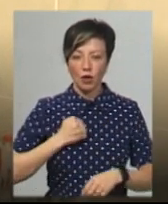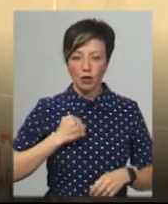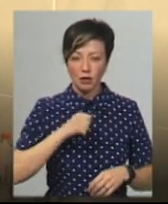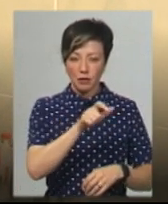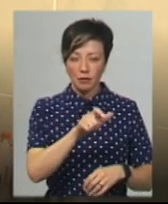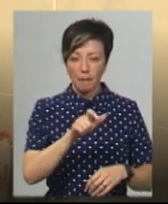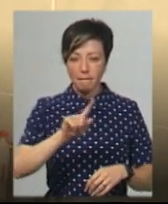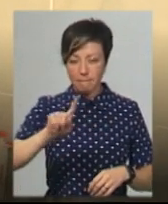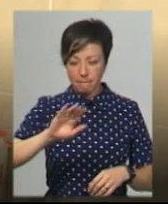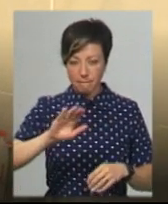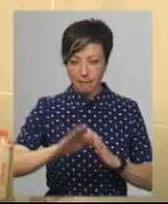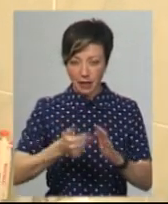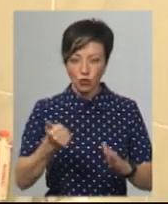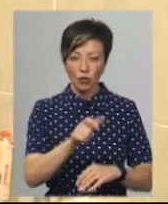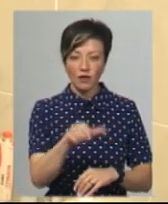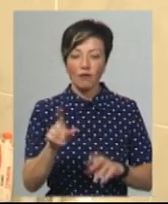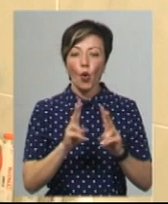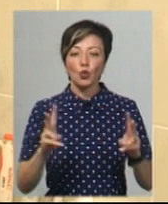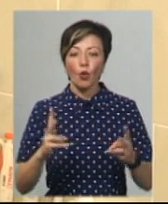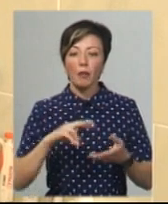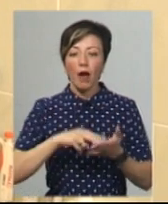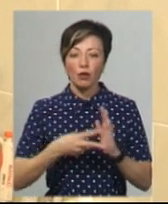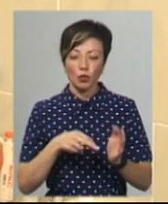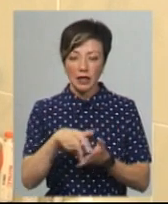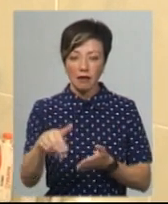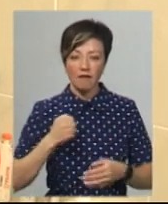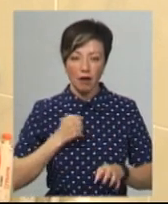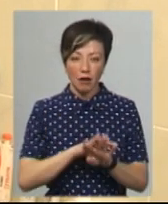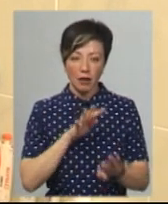армію, для тестування на